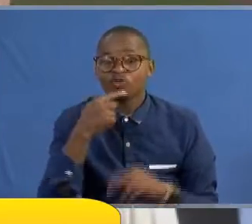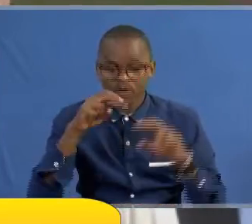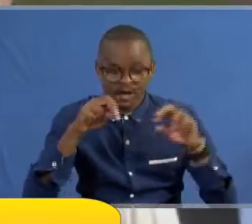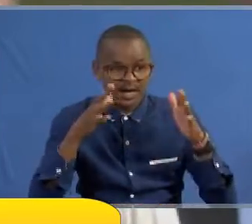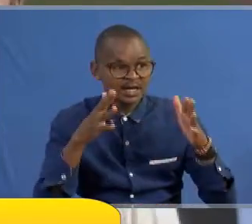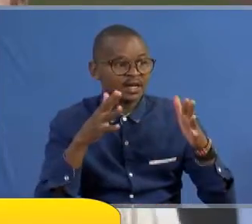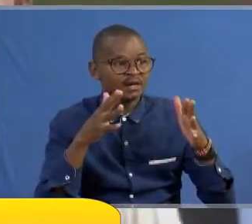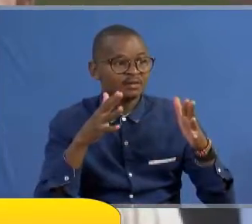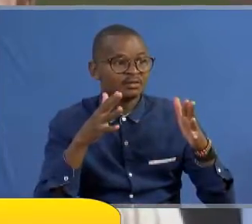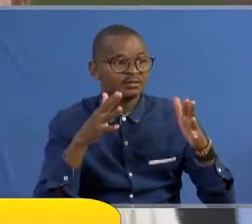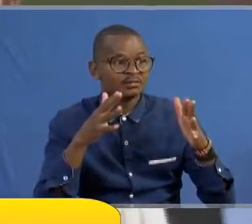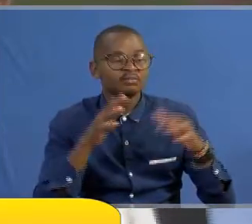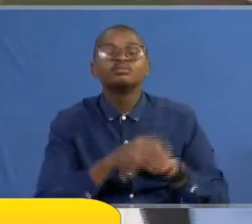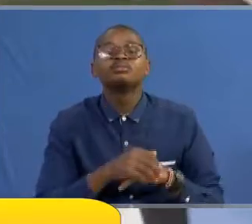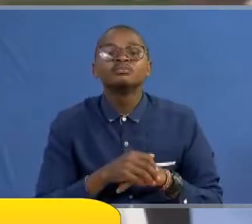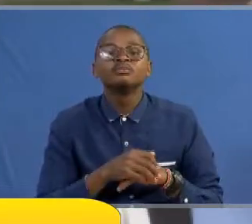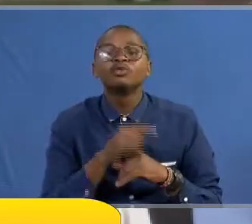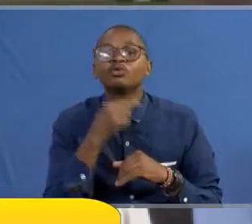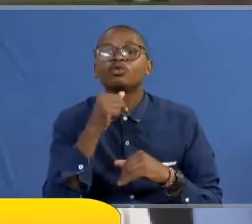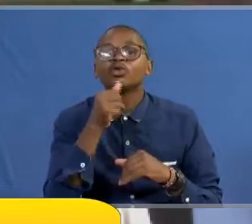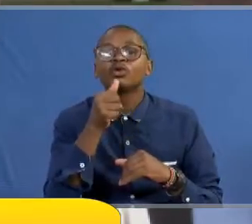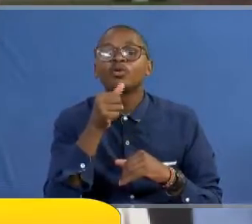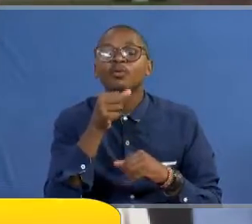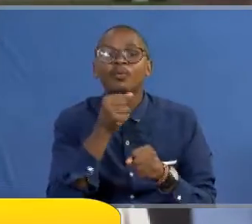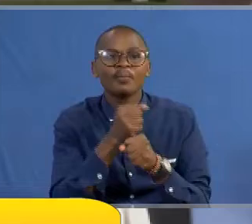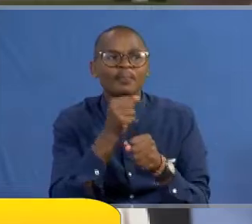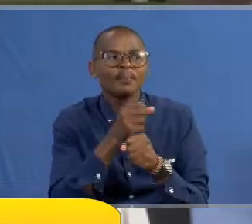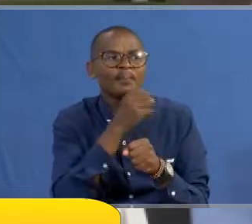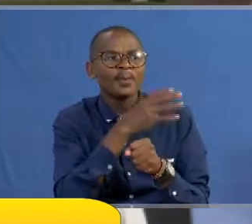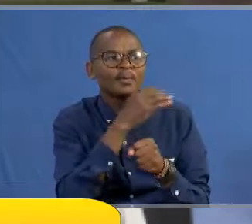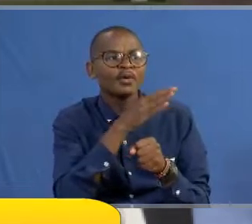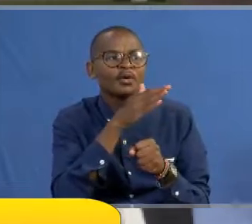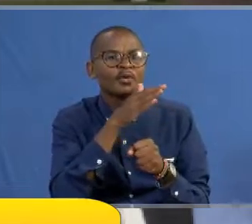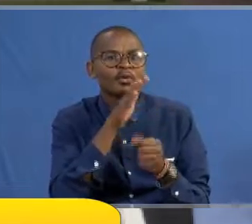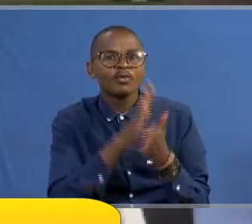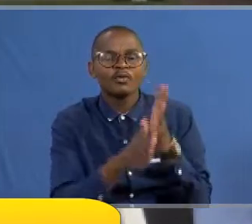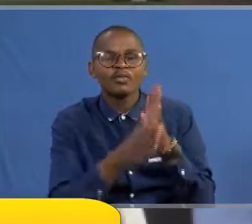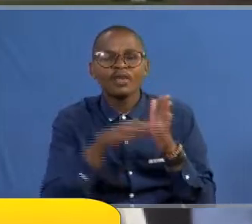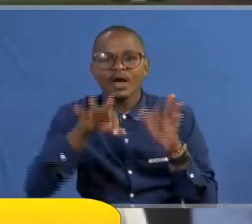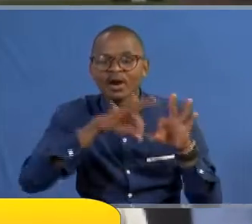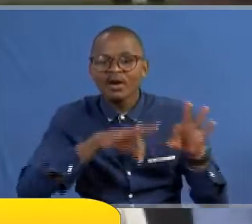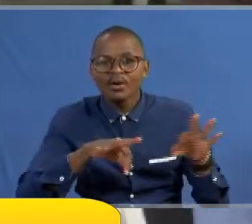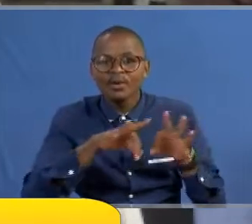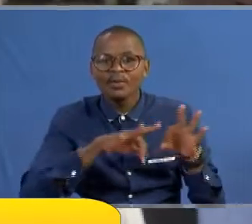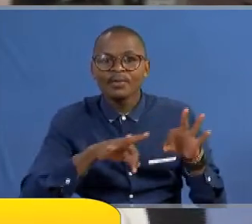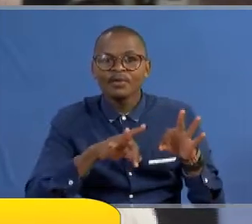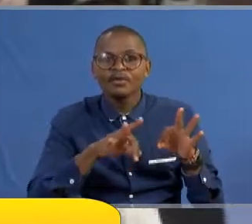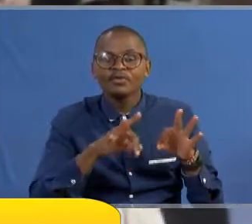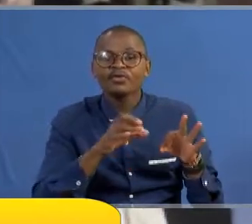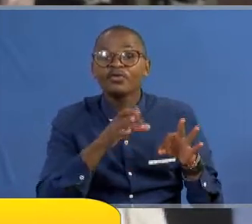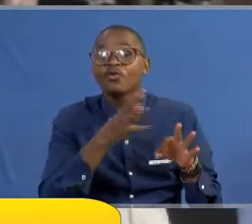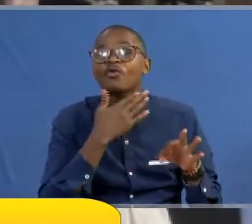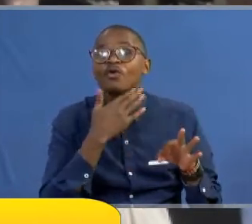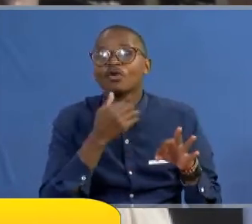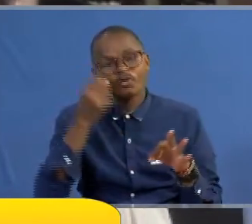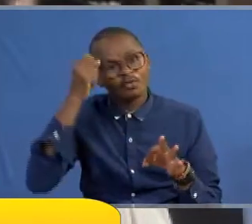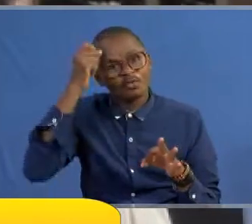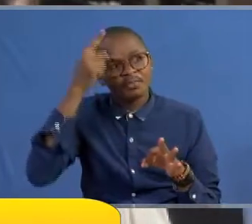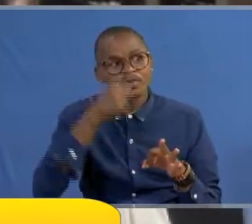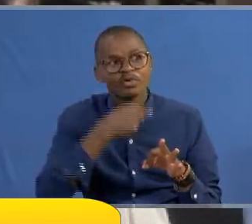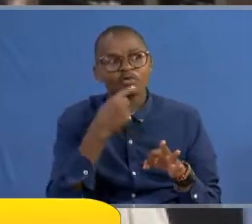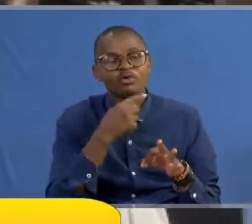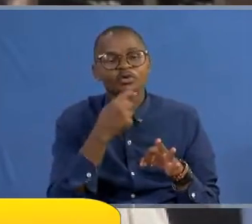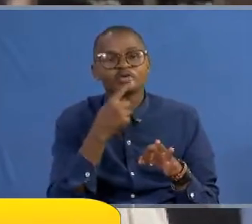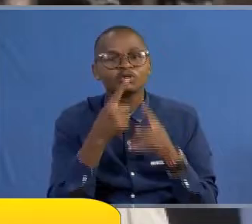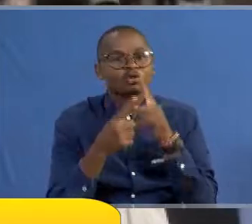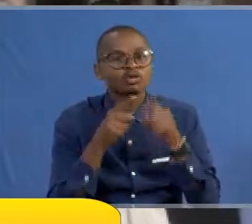who have done research, who don't make noise without background, if you want to understand who is talking